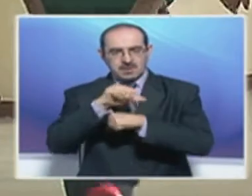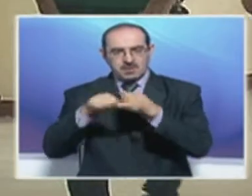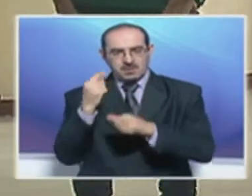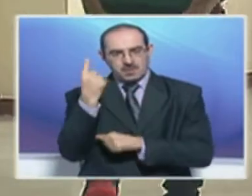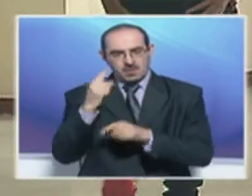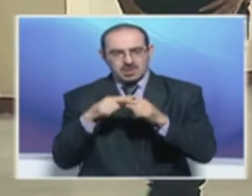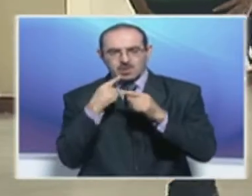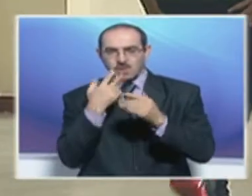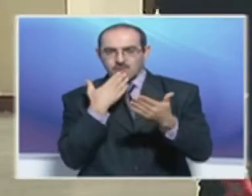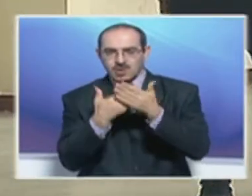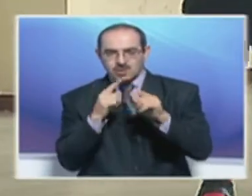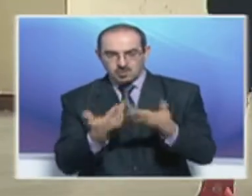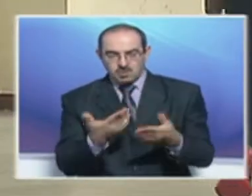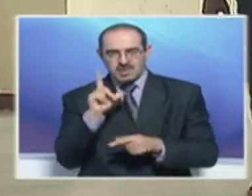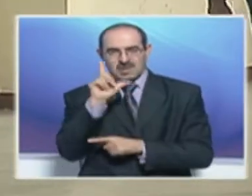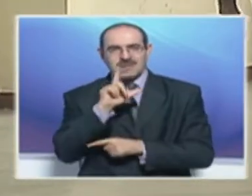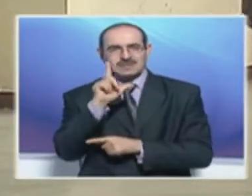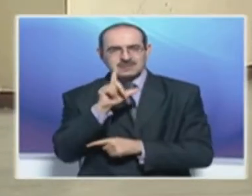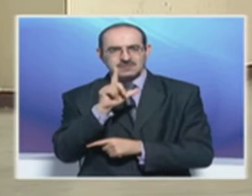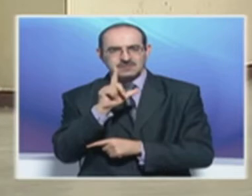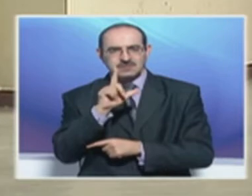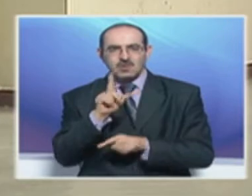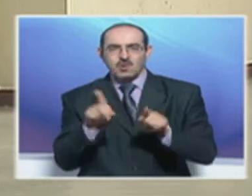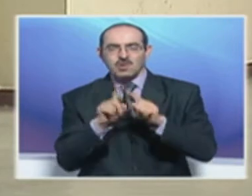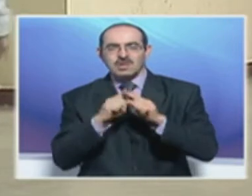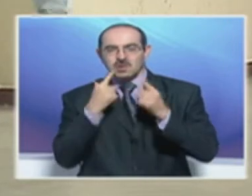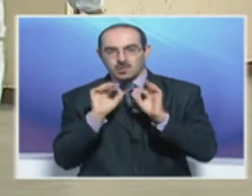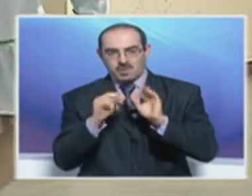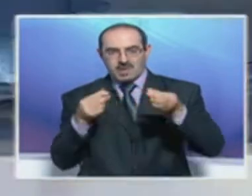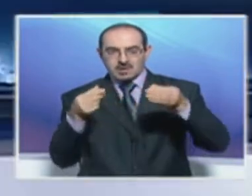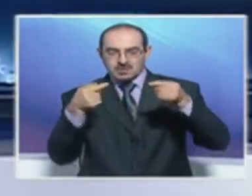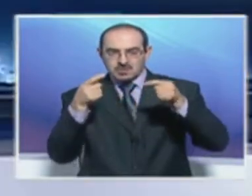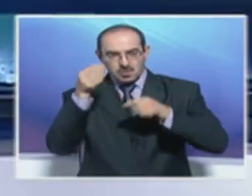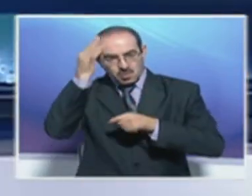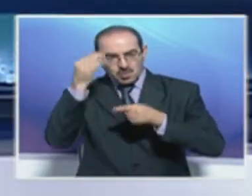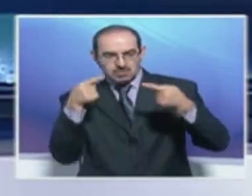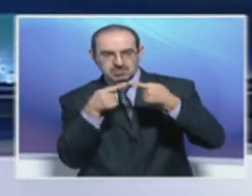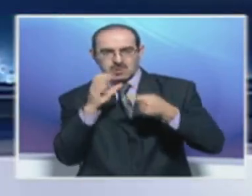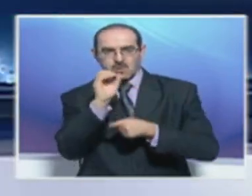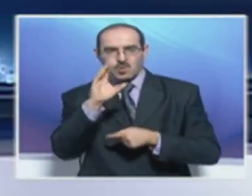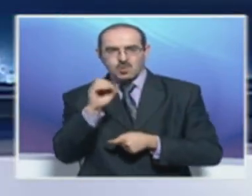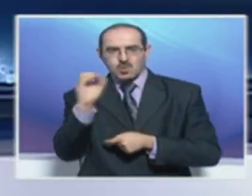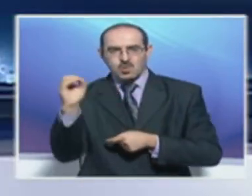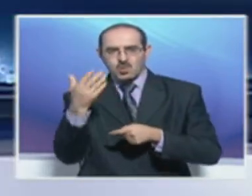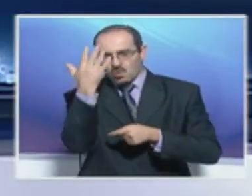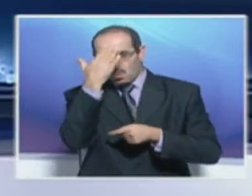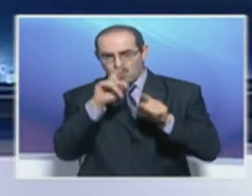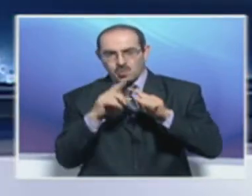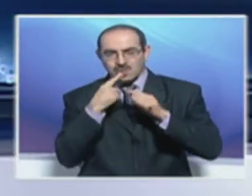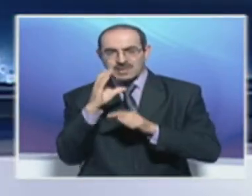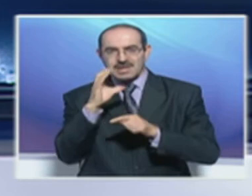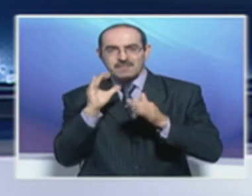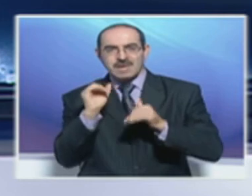الأول المقررة اليوم الاثنين، والتي تجمع منتخب تونس بمنتخب الكونغو، فيما يواجه منتخب